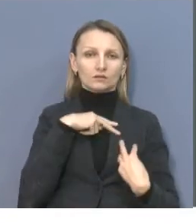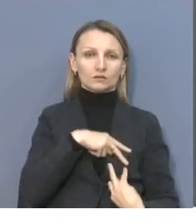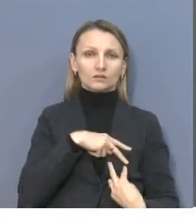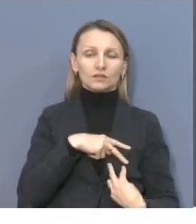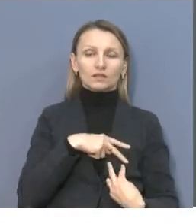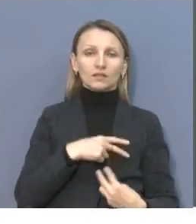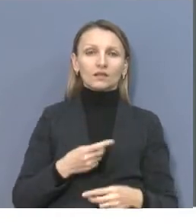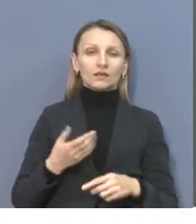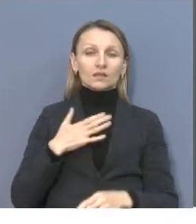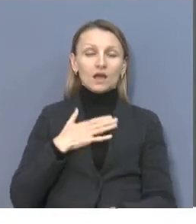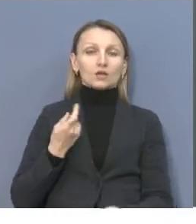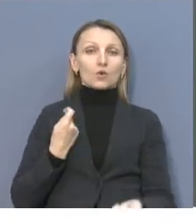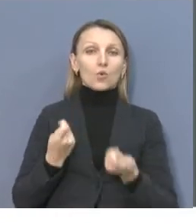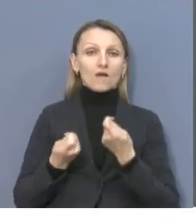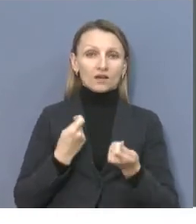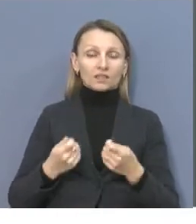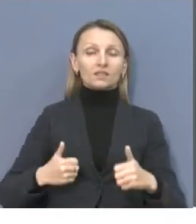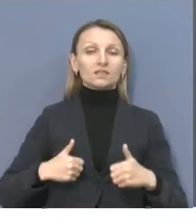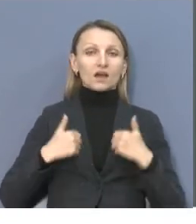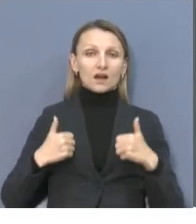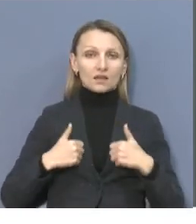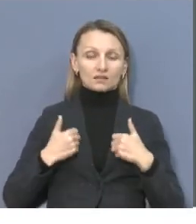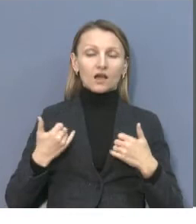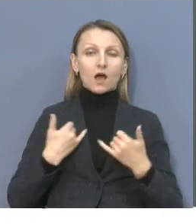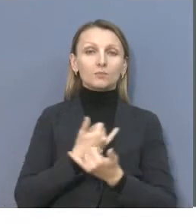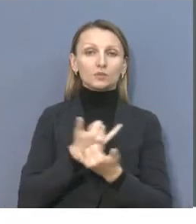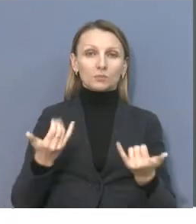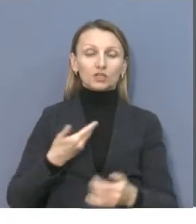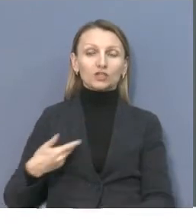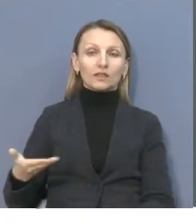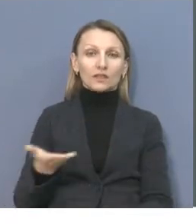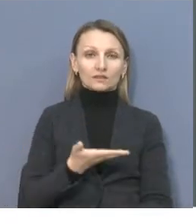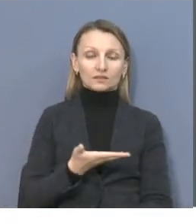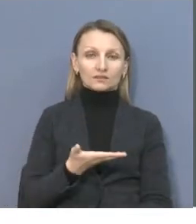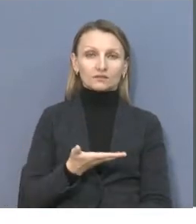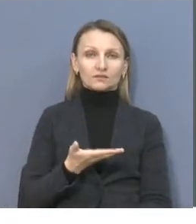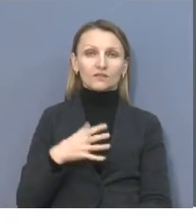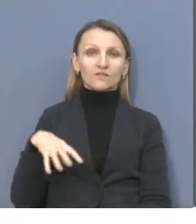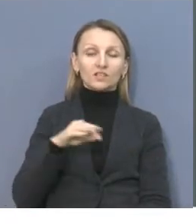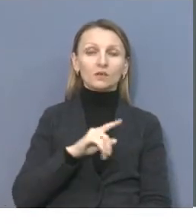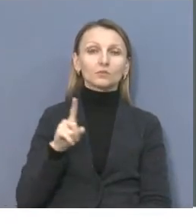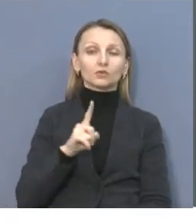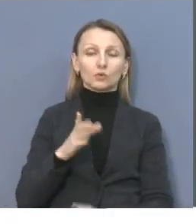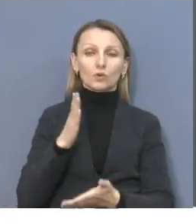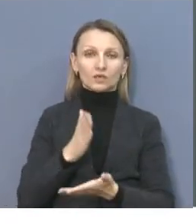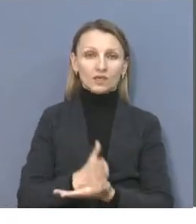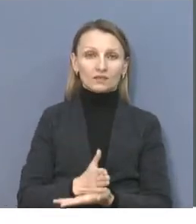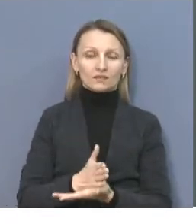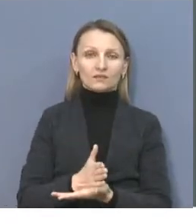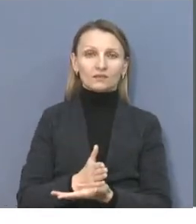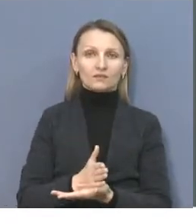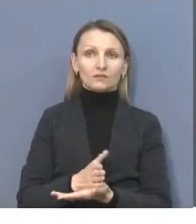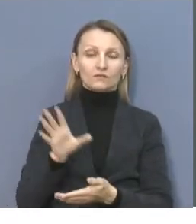конечно наш руководитель старается обеспечить нас как говорится всем чем можно принципе вы